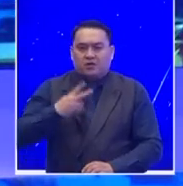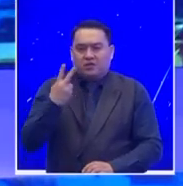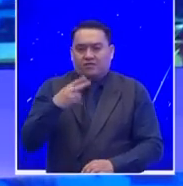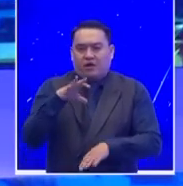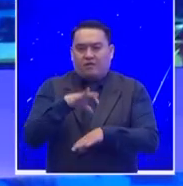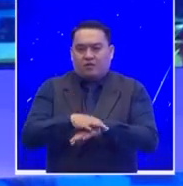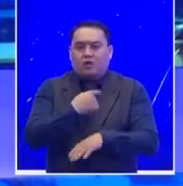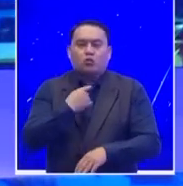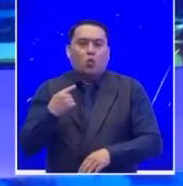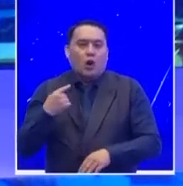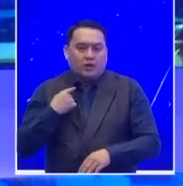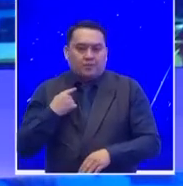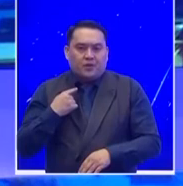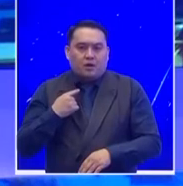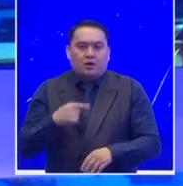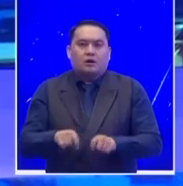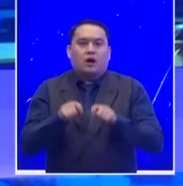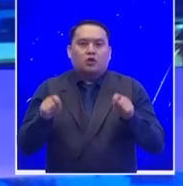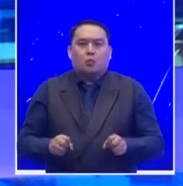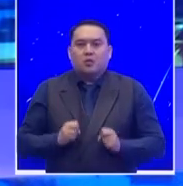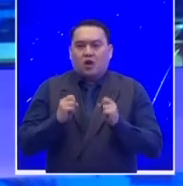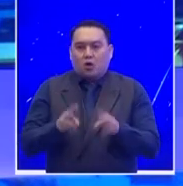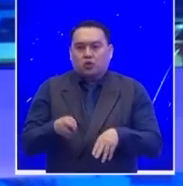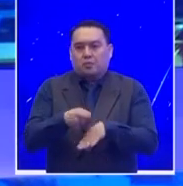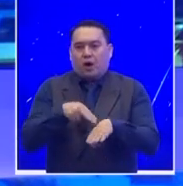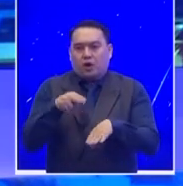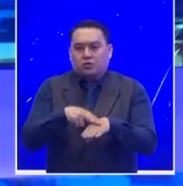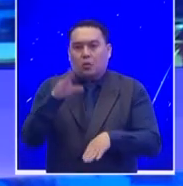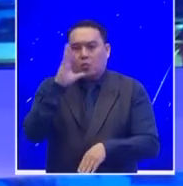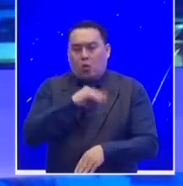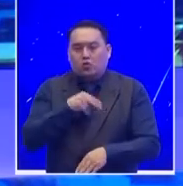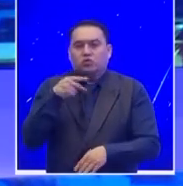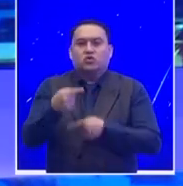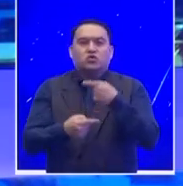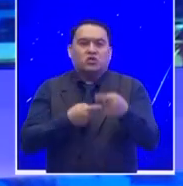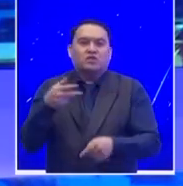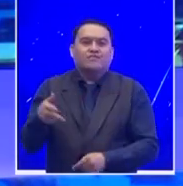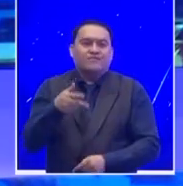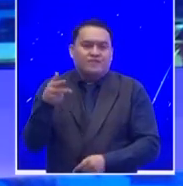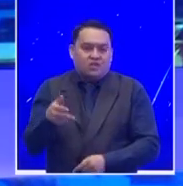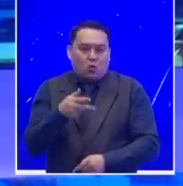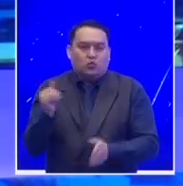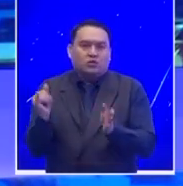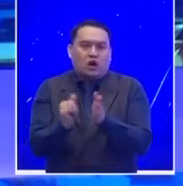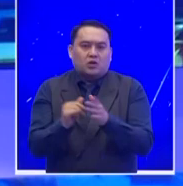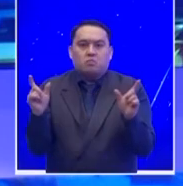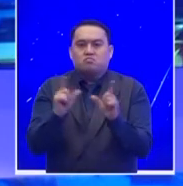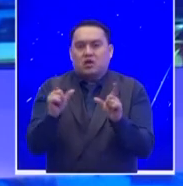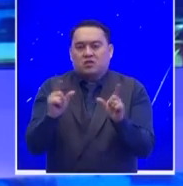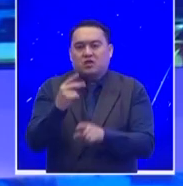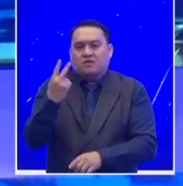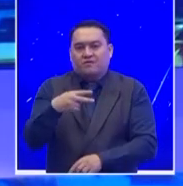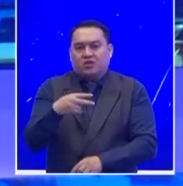2 кражи, задержали в областном центре. Раскрыть преступление сотрудники полиции смогли посредством камер видеонаблюдения, установленных в